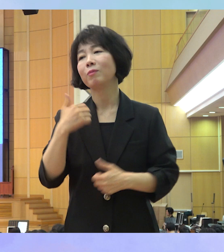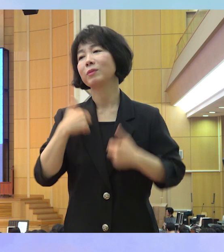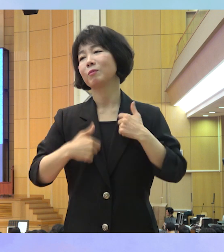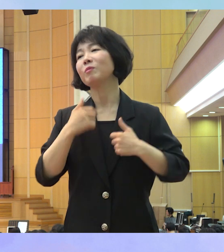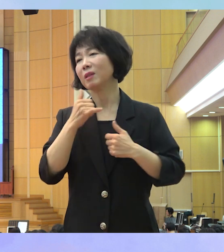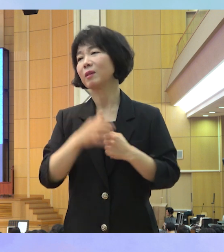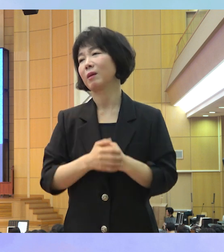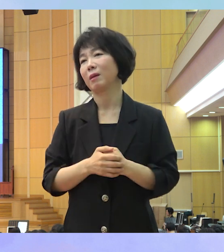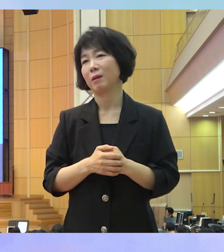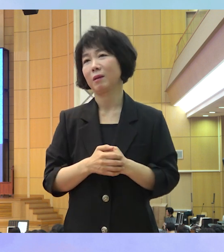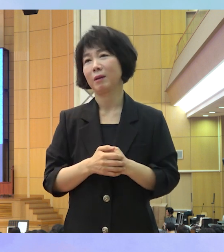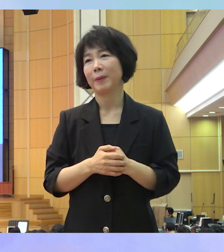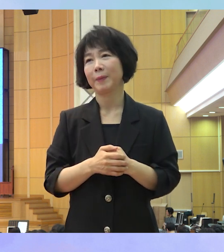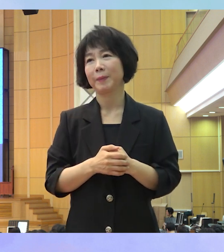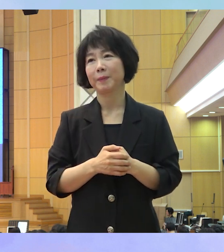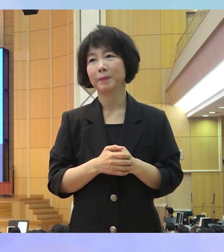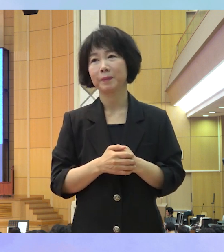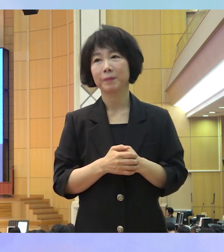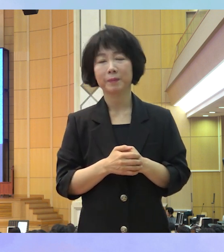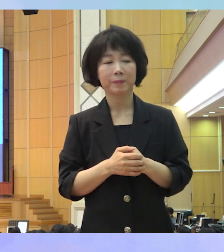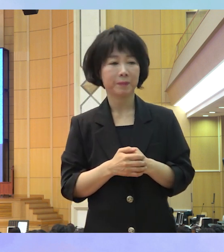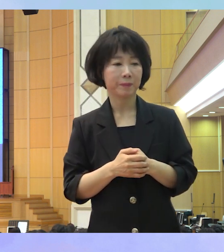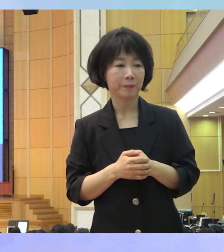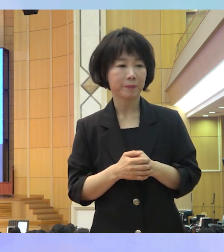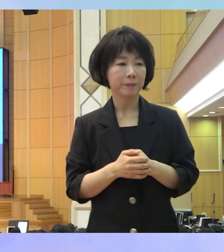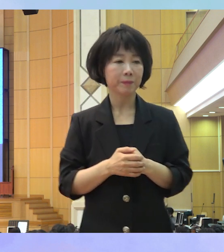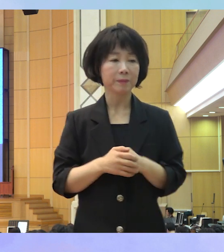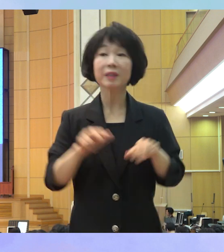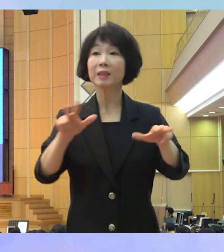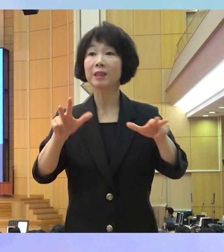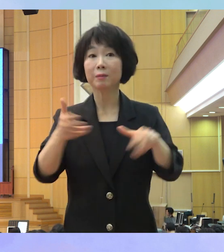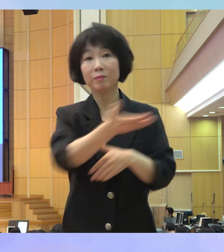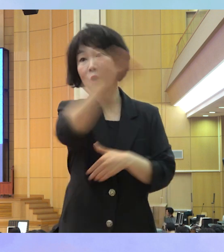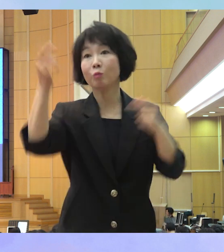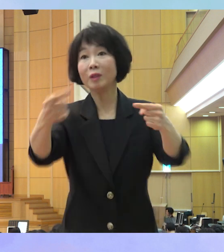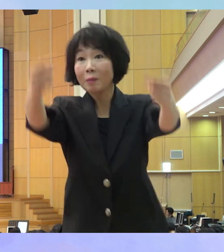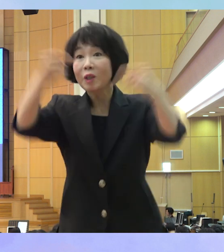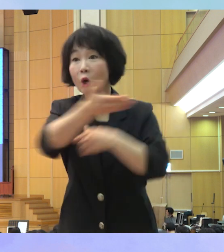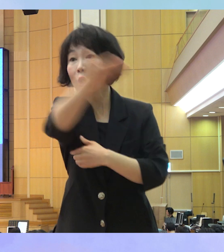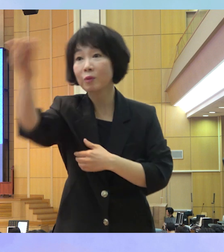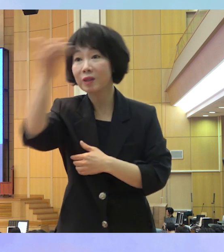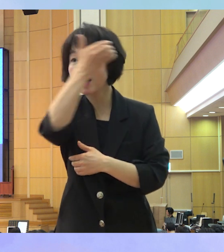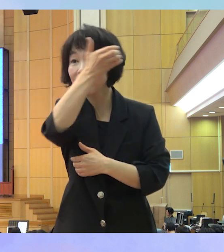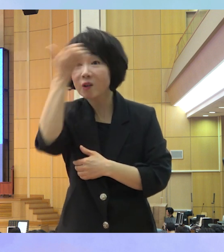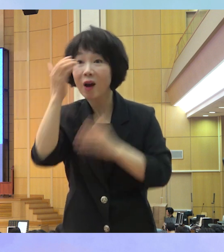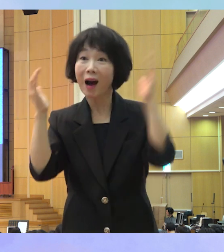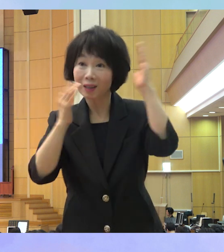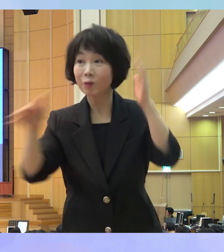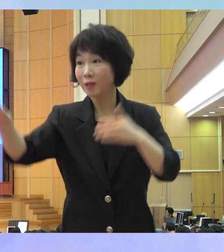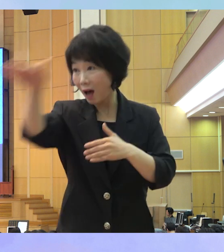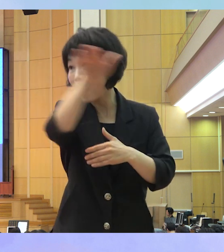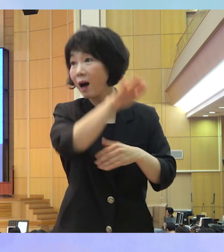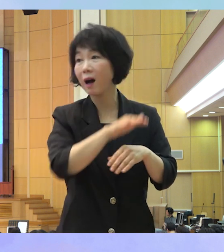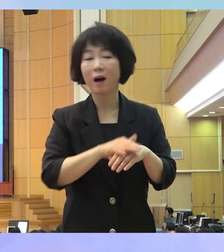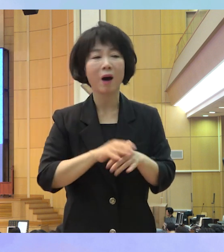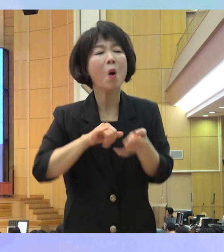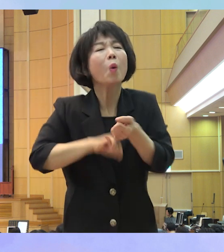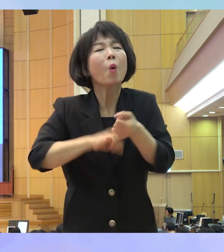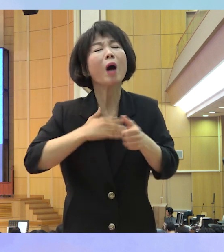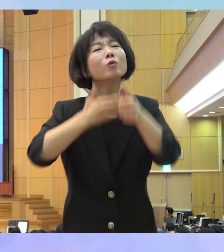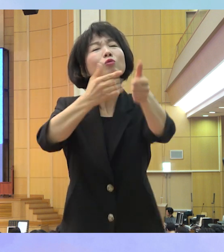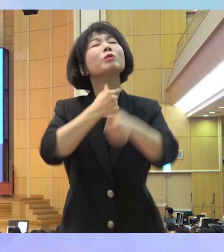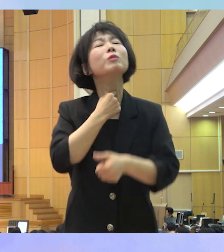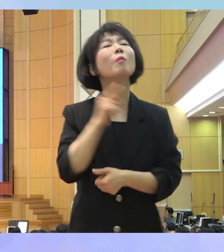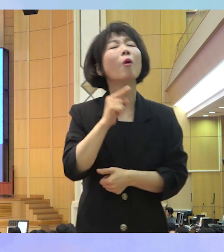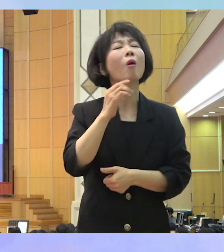바라는구나. 그게 첫 번째구나. 그래서 이 자리에 참여하신 우리 청년들, 또 우리 학생분들에게 꼭 말씀드리고 싶은